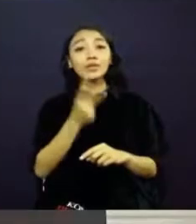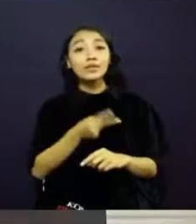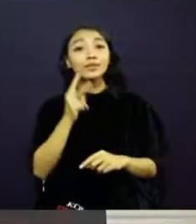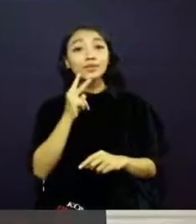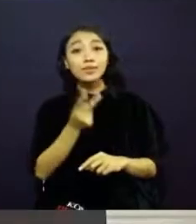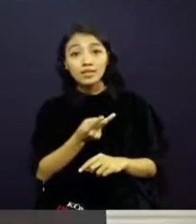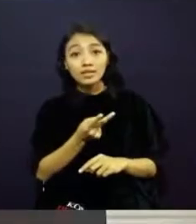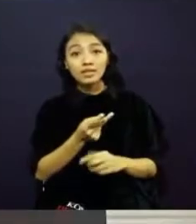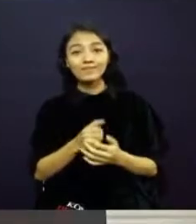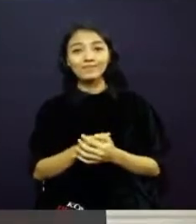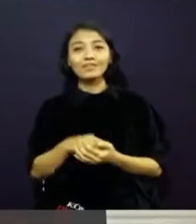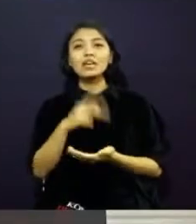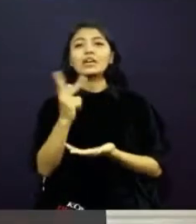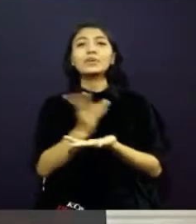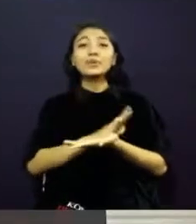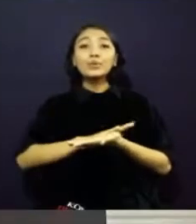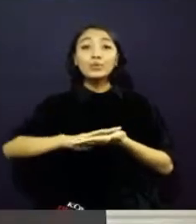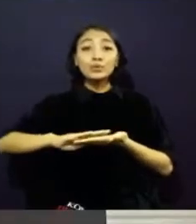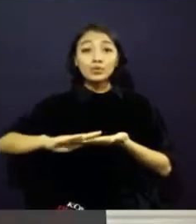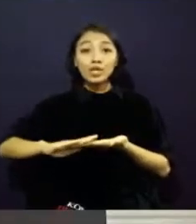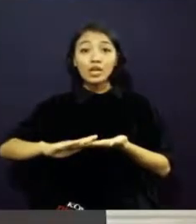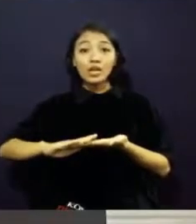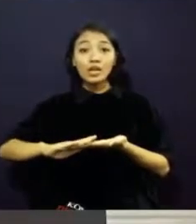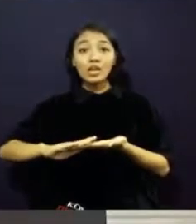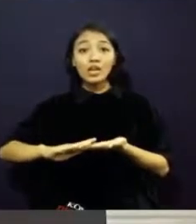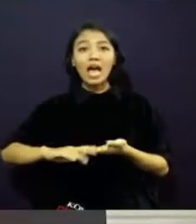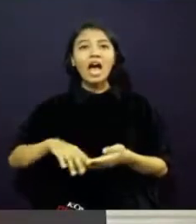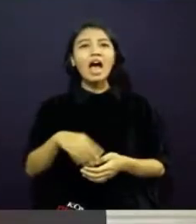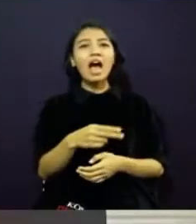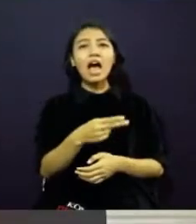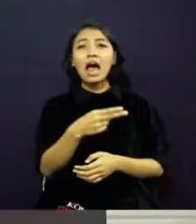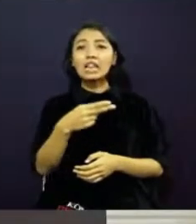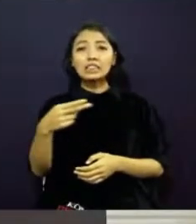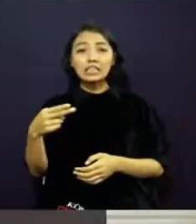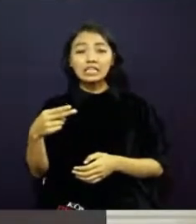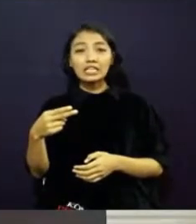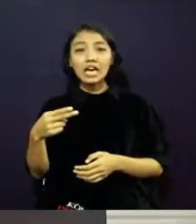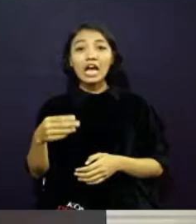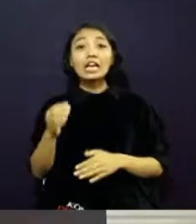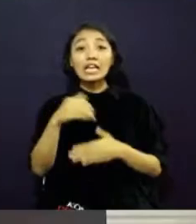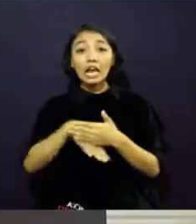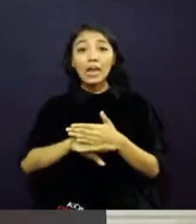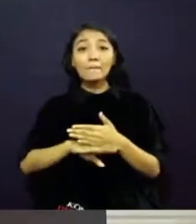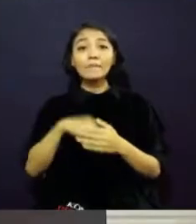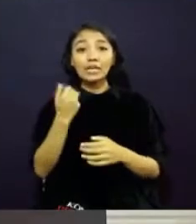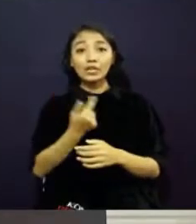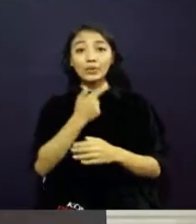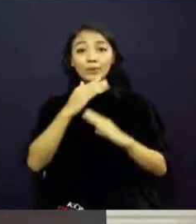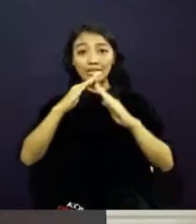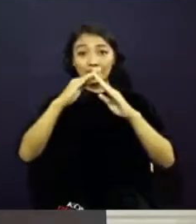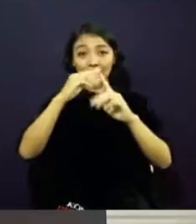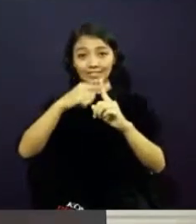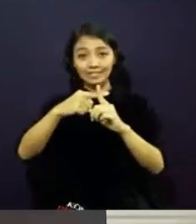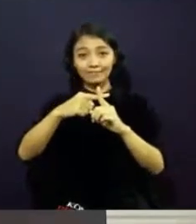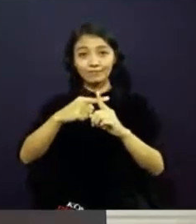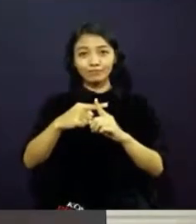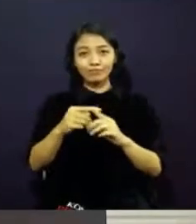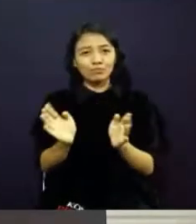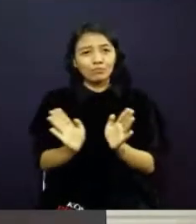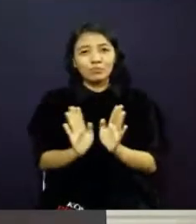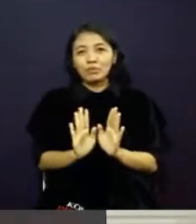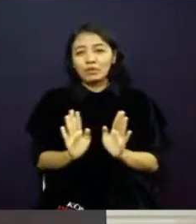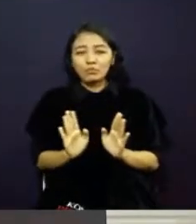yang dimaksudkan dalam hidup menggereja bukanlah sesuatu yang luar biasa